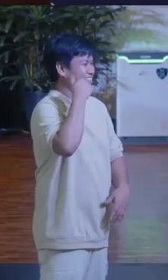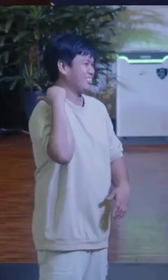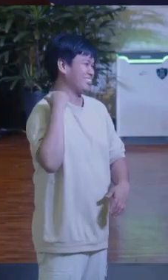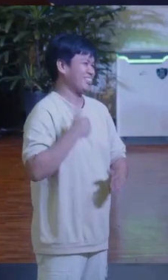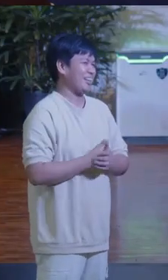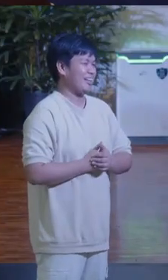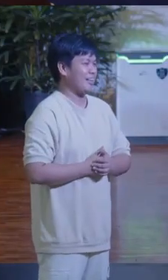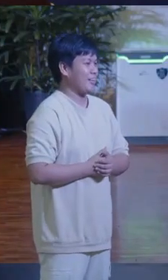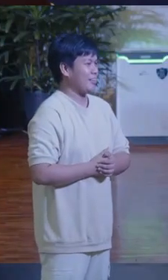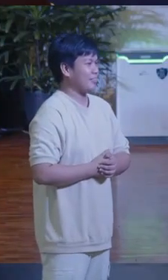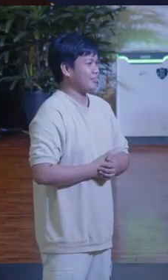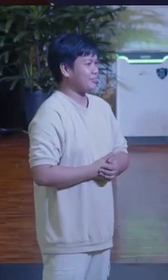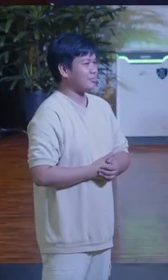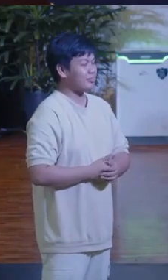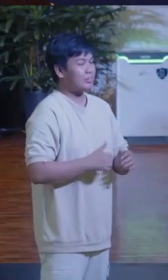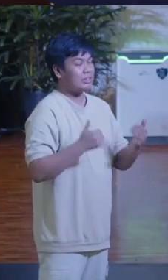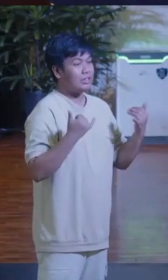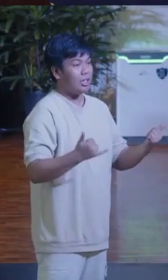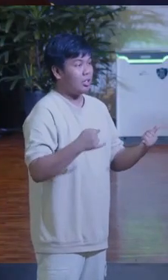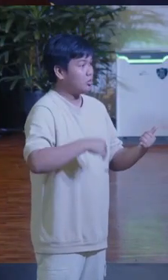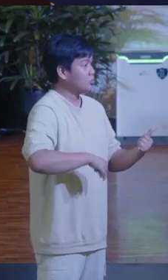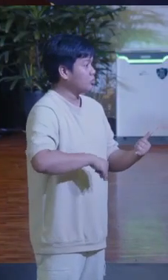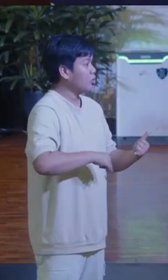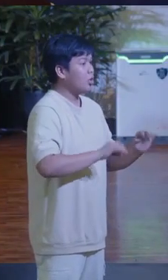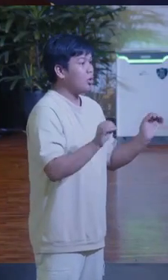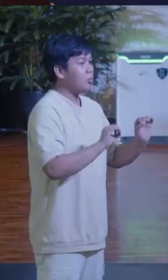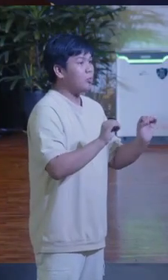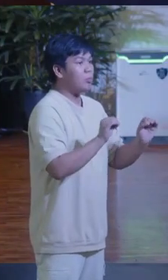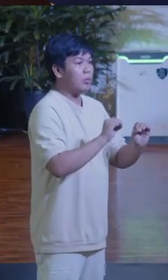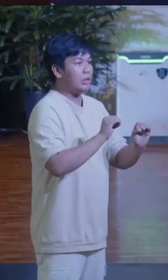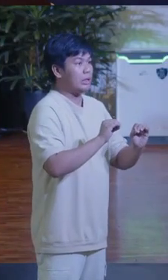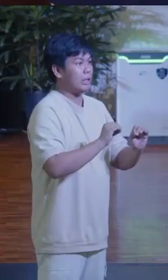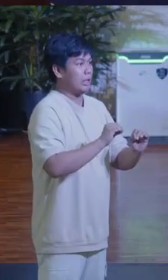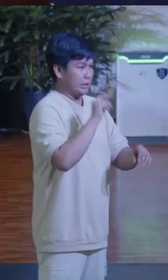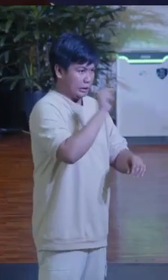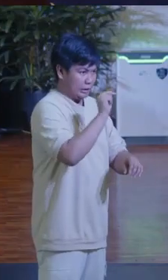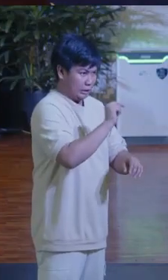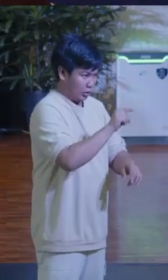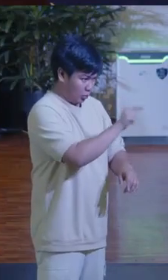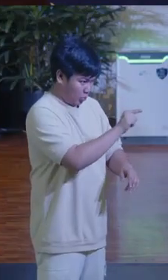Wala po tayong mga ganong dress code. Pero kung minsan,